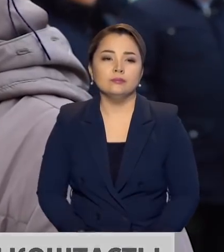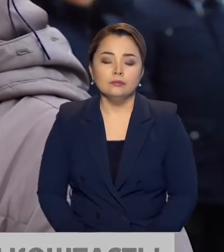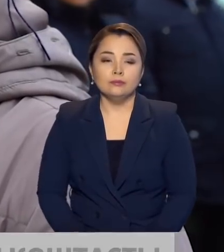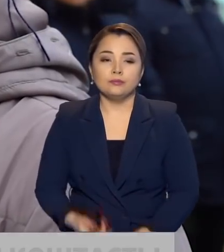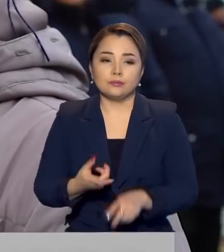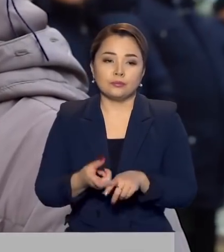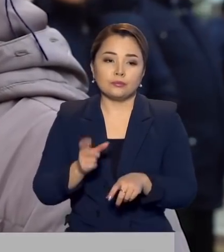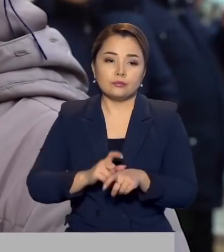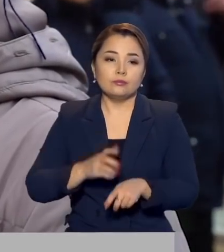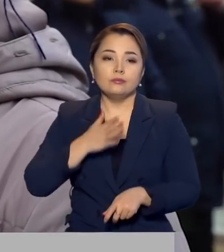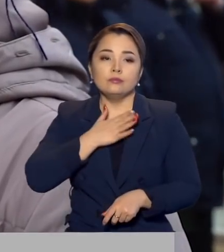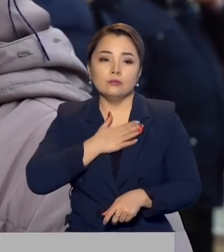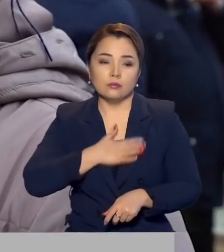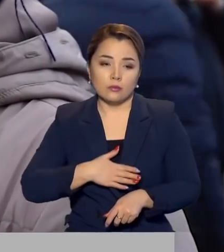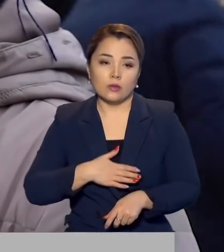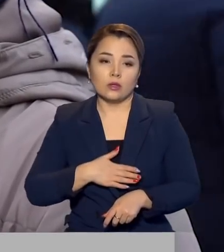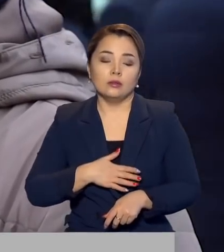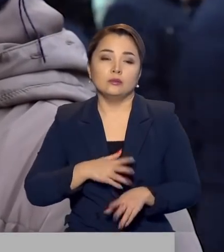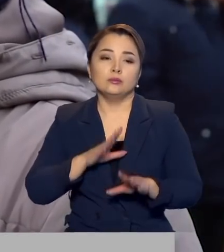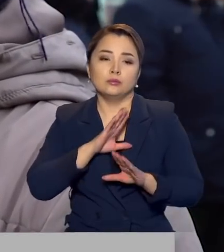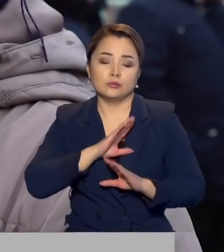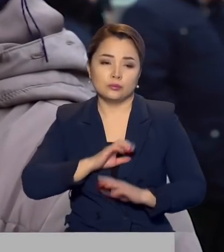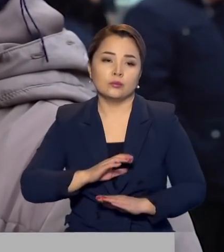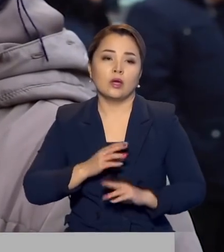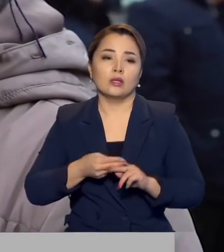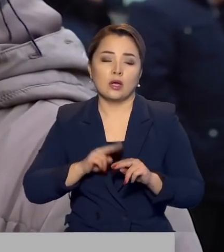сабырлы, салмақты, нағыз